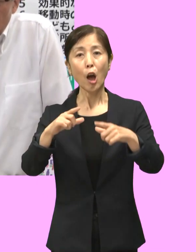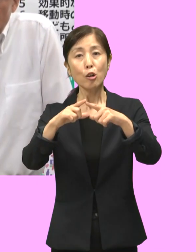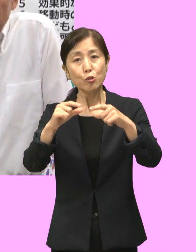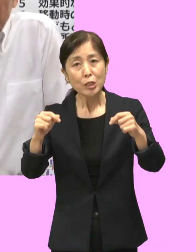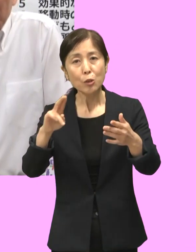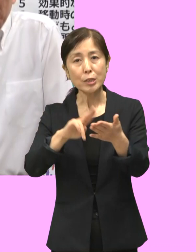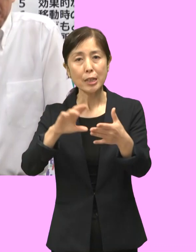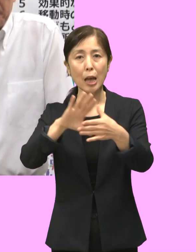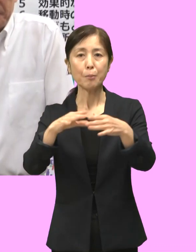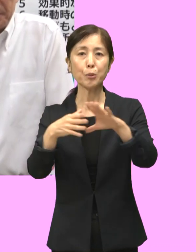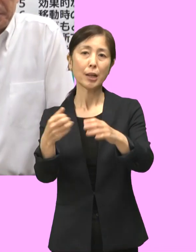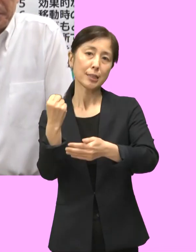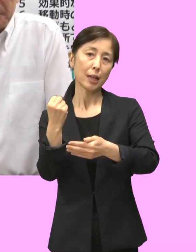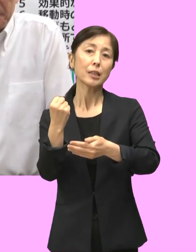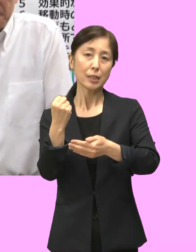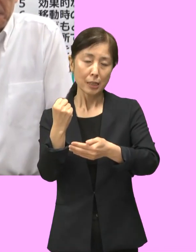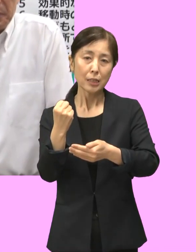ると、